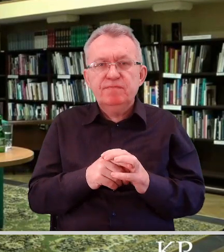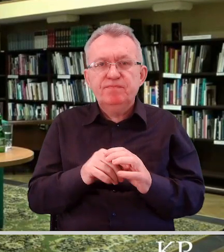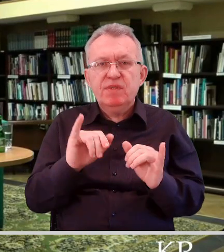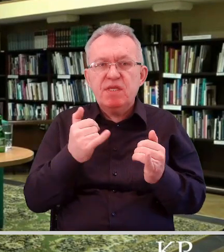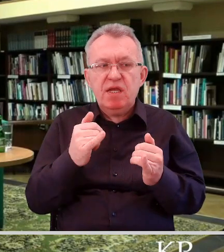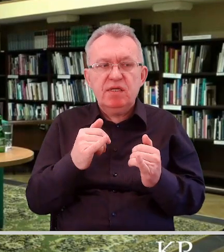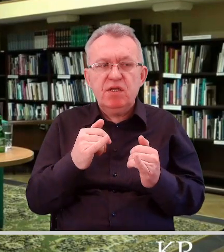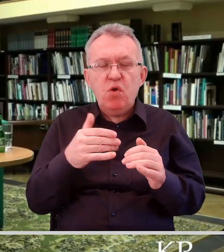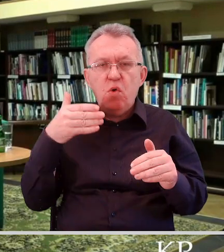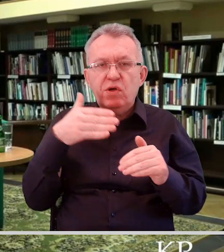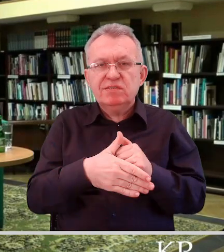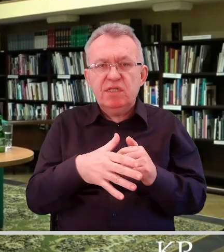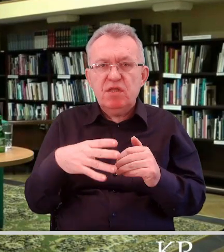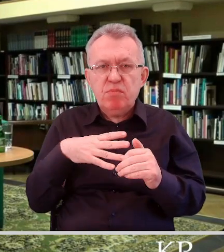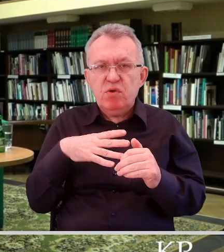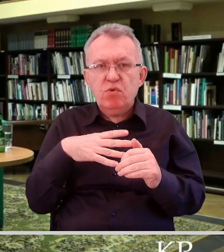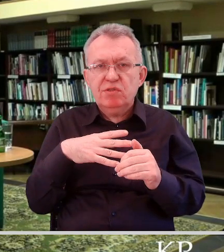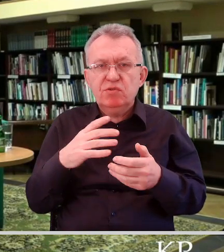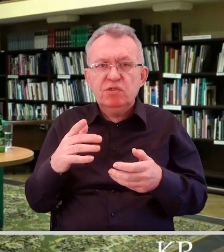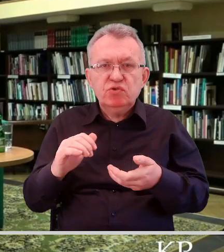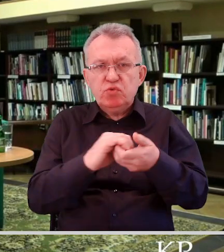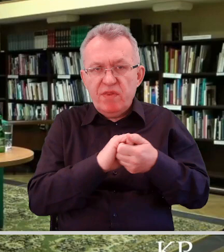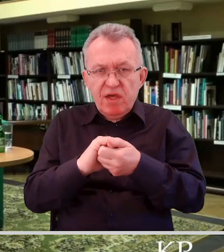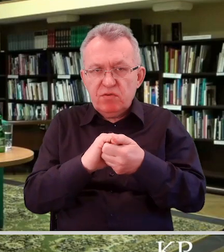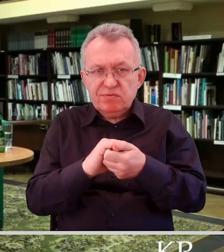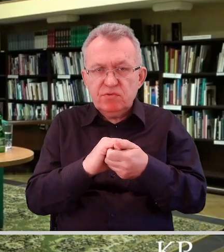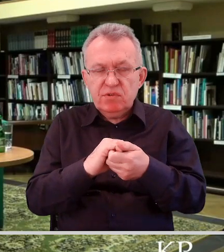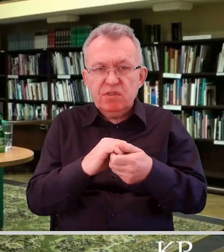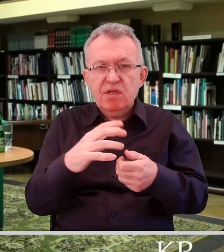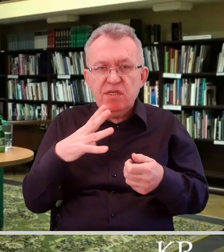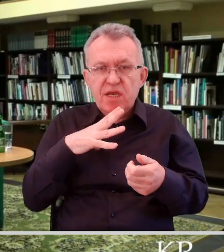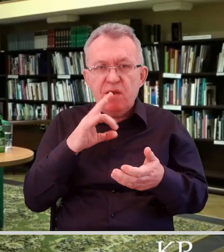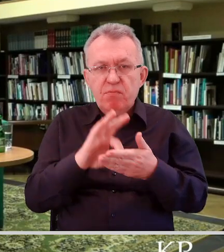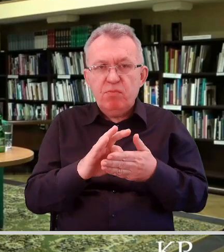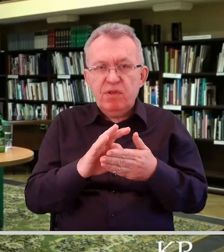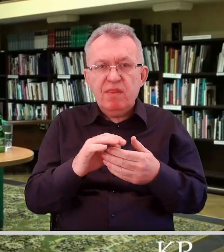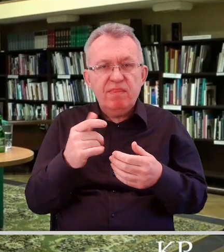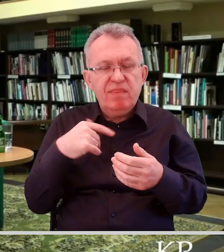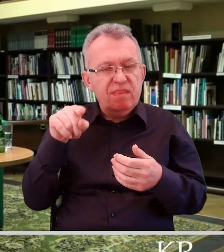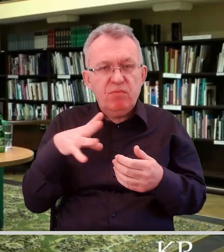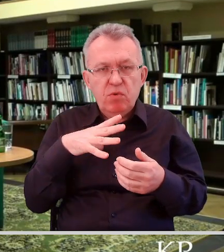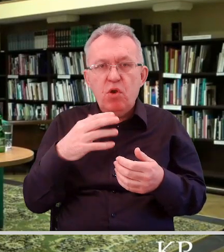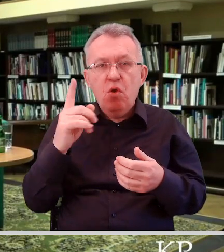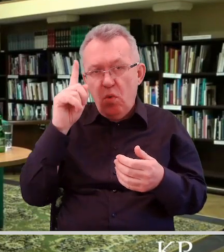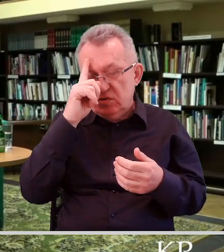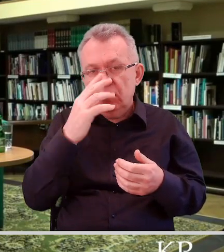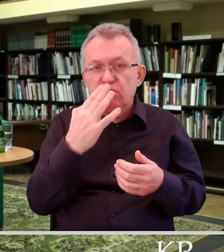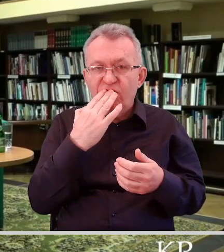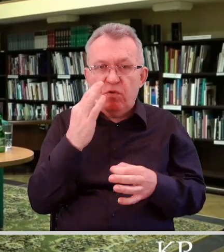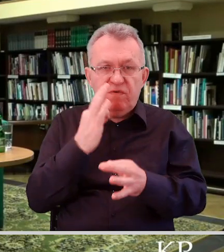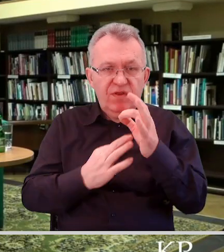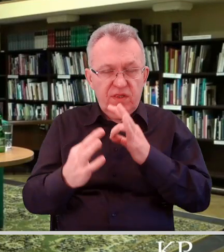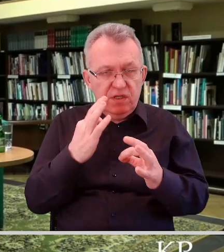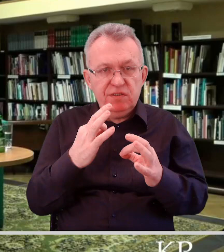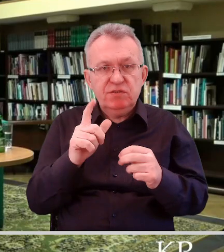jak ostatnio to było przy okazji Solidarności, ale to też tego nie pamiętam, no bo jeszcze wtedy nie byłam tam, ale ludzie mi mówili, że tego